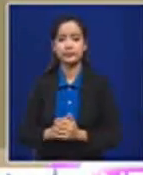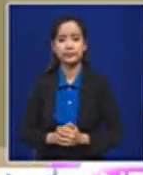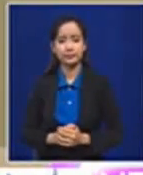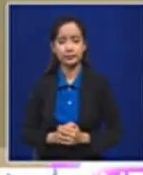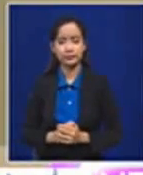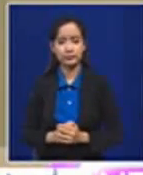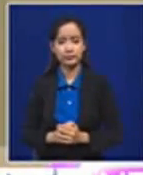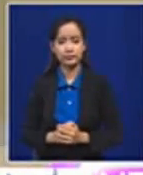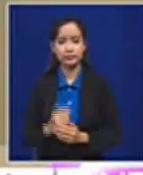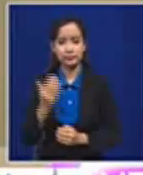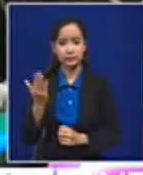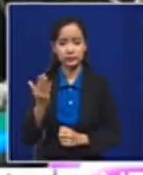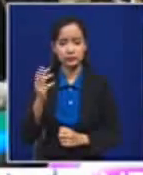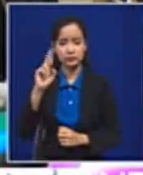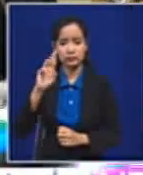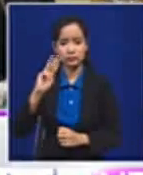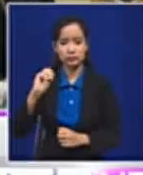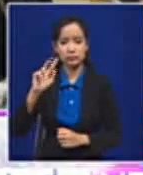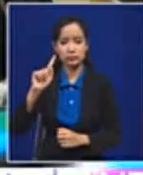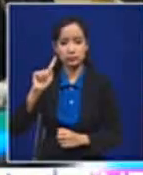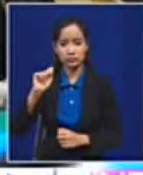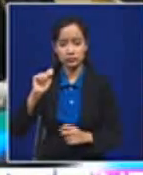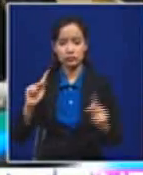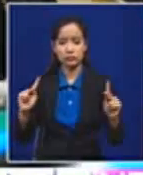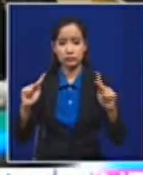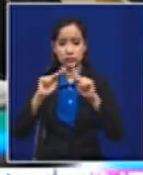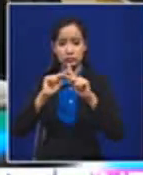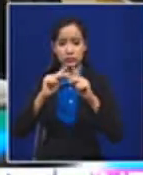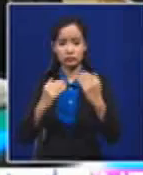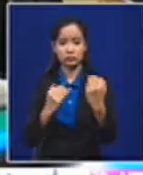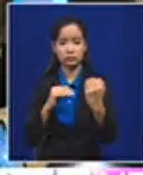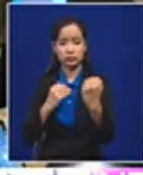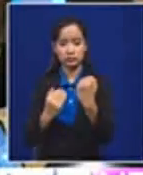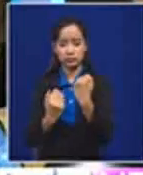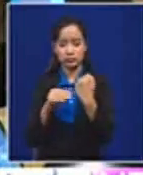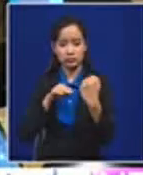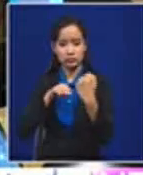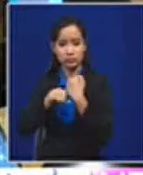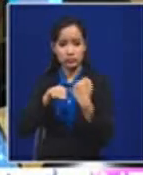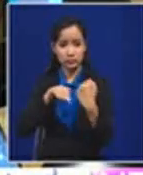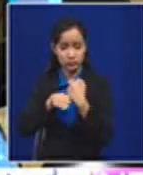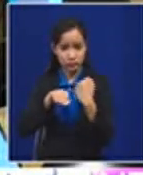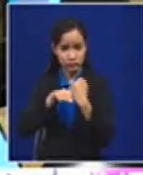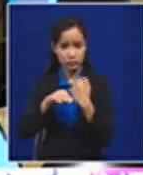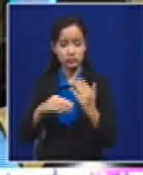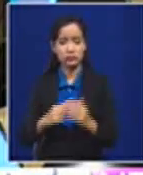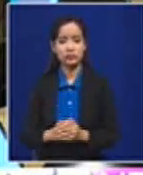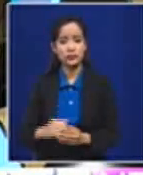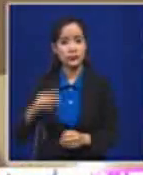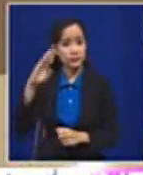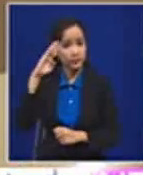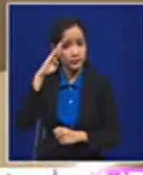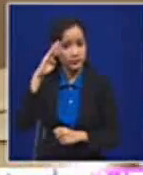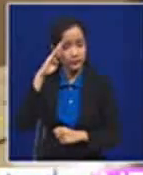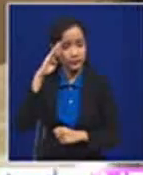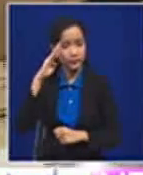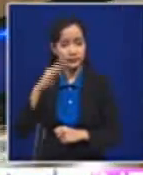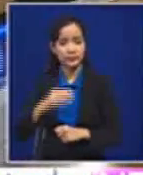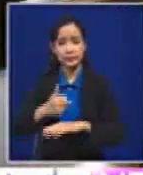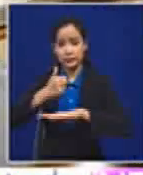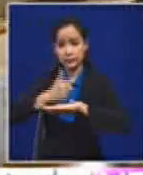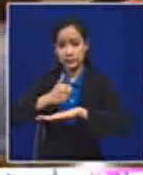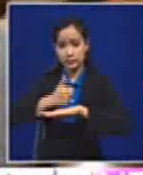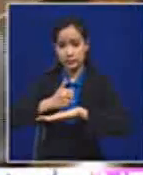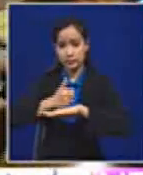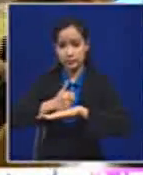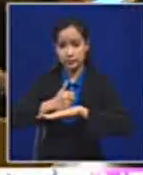แก้วรัฐมนตรีว่าการกระทรวงการพัฒนาสังคมและความมั่นคงของมนุษย์และพลเอกธีรชัยนาควานิชผู้บัญชาการทหารบกเข้า